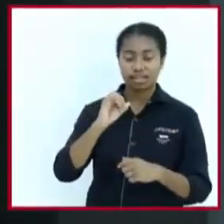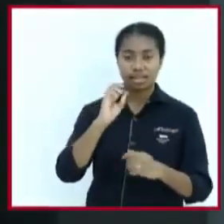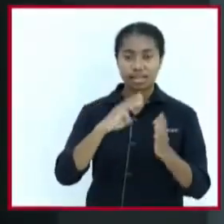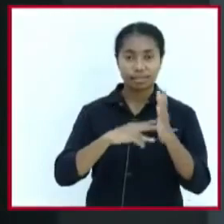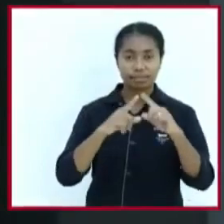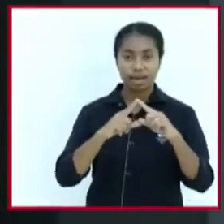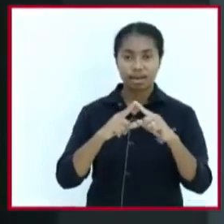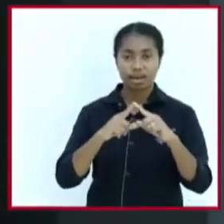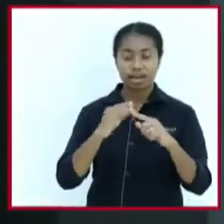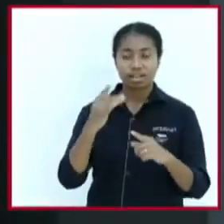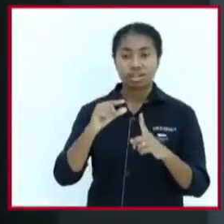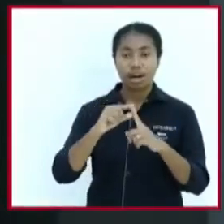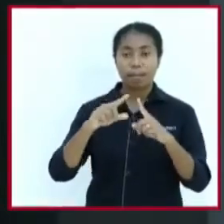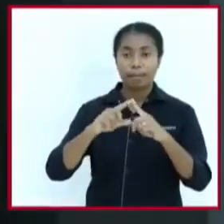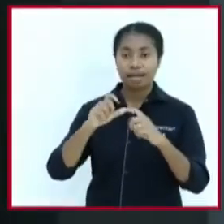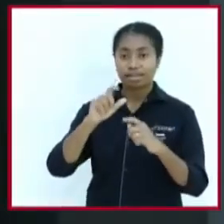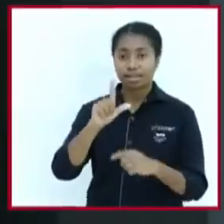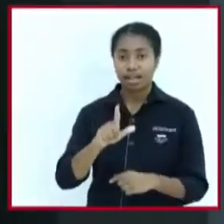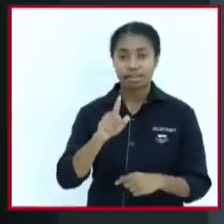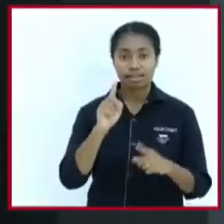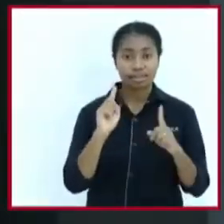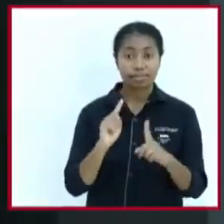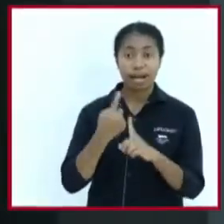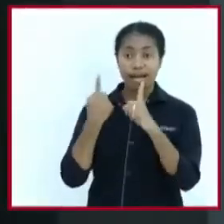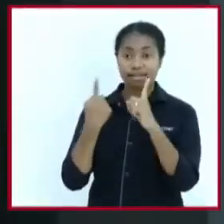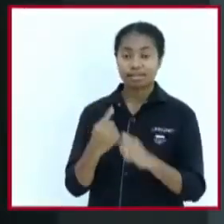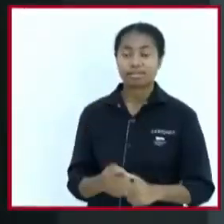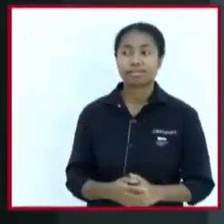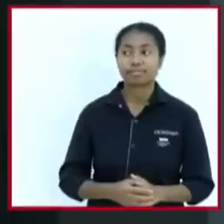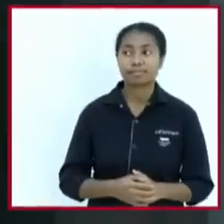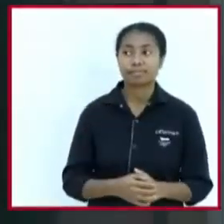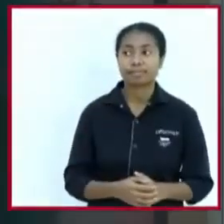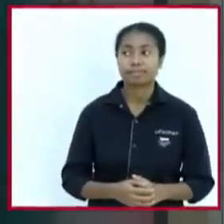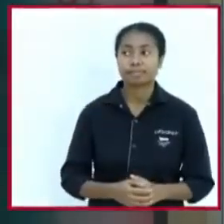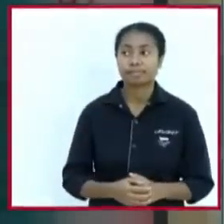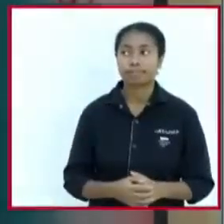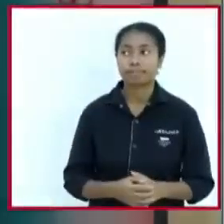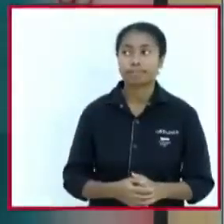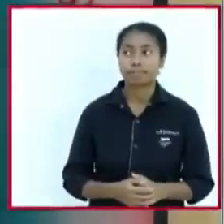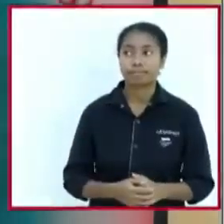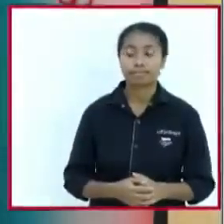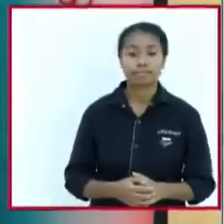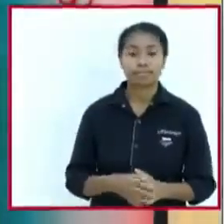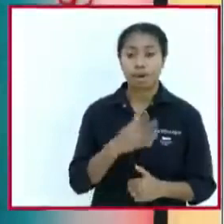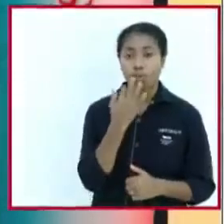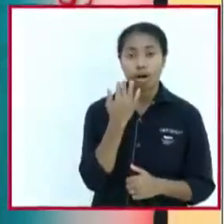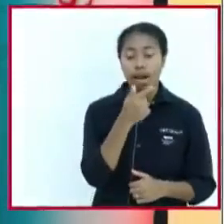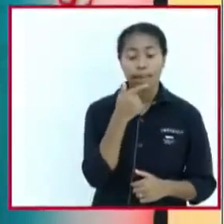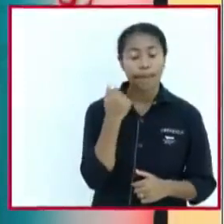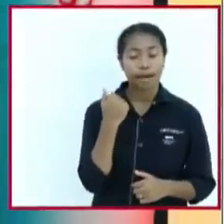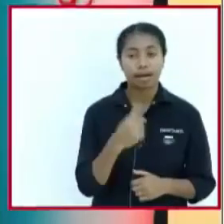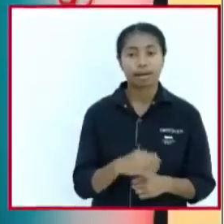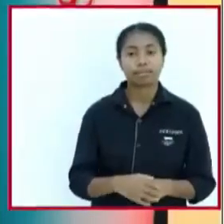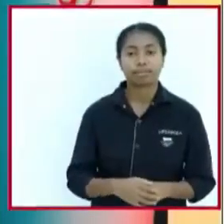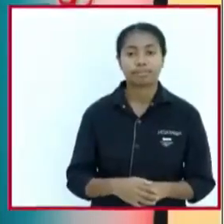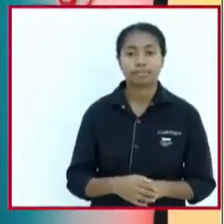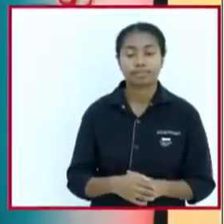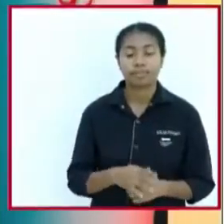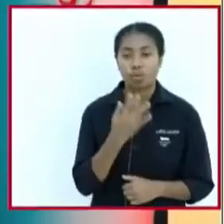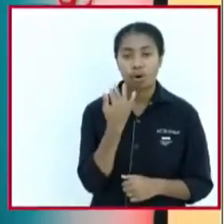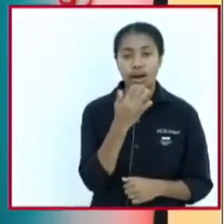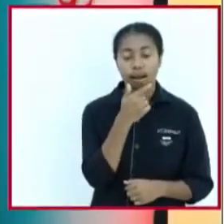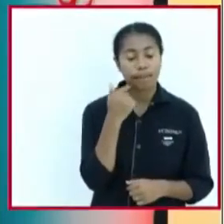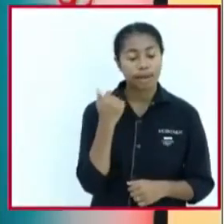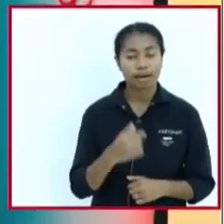Pasar 11 penulis surat Ibrani bicara Hai saksi-saksi iman